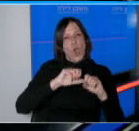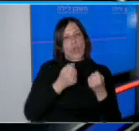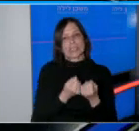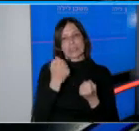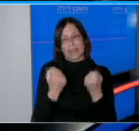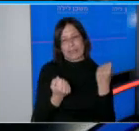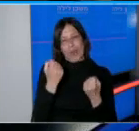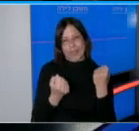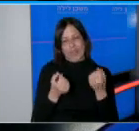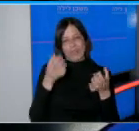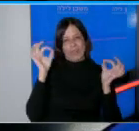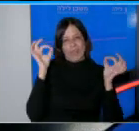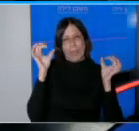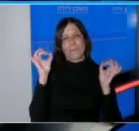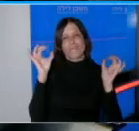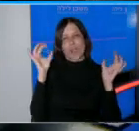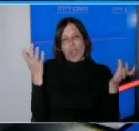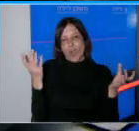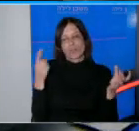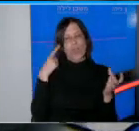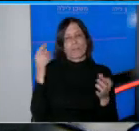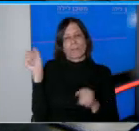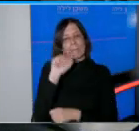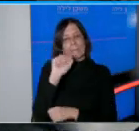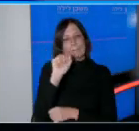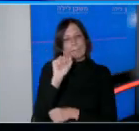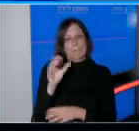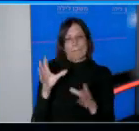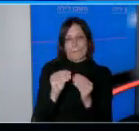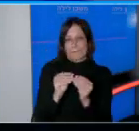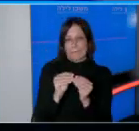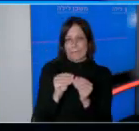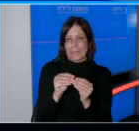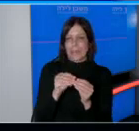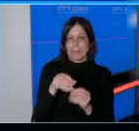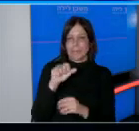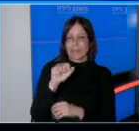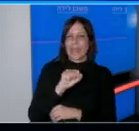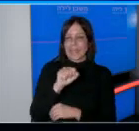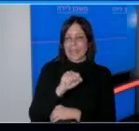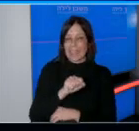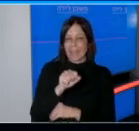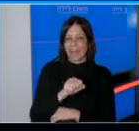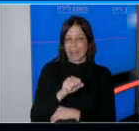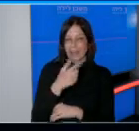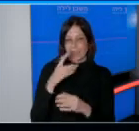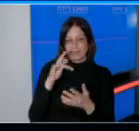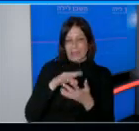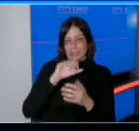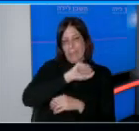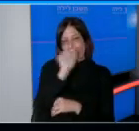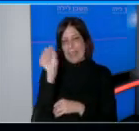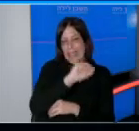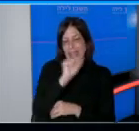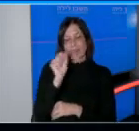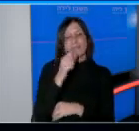רק לוקחים את הלמבורגינים. אוקיי, הם לא יודעים לנהוג עם הגיר בהגה. והדבר השני שקורה מצד שני, ואני